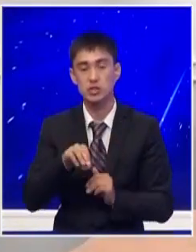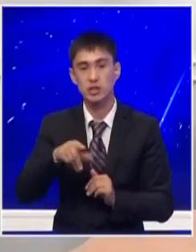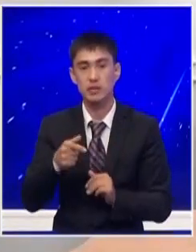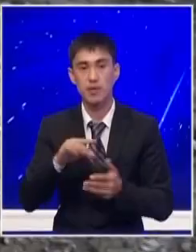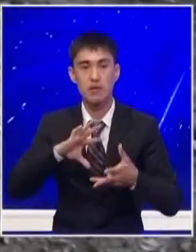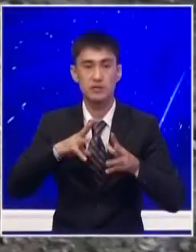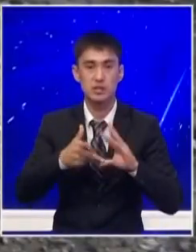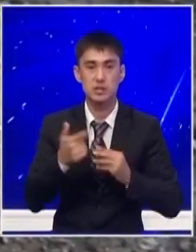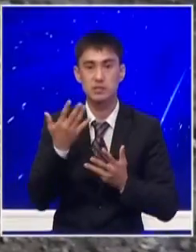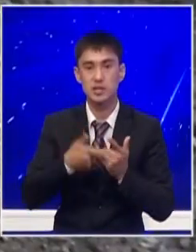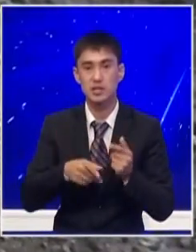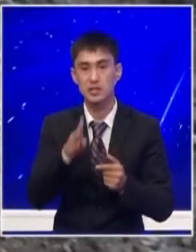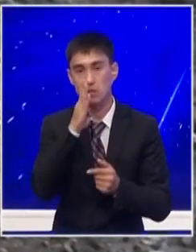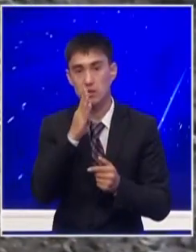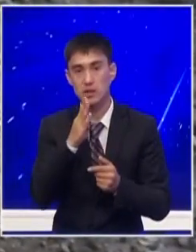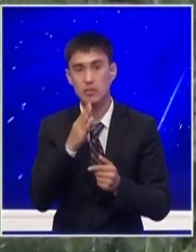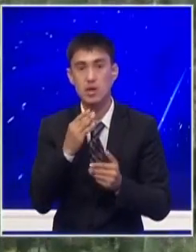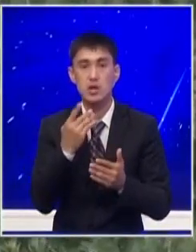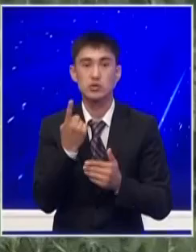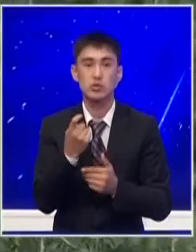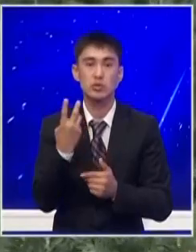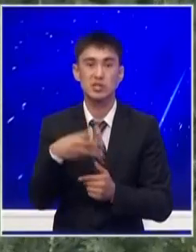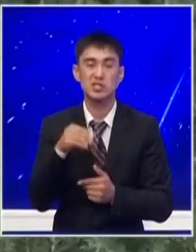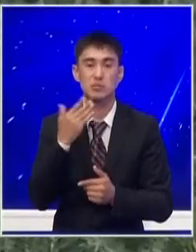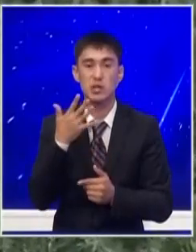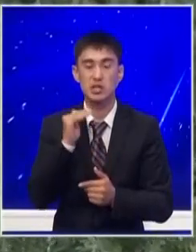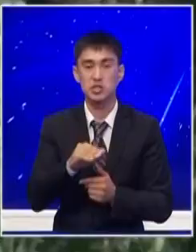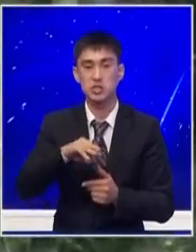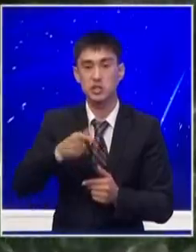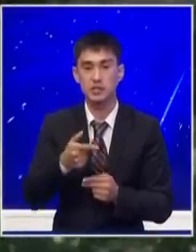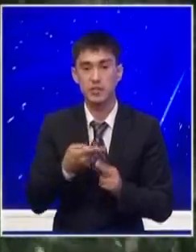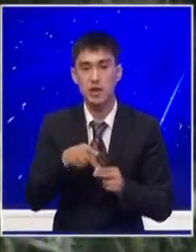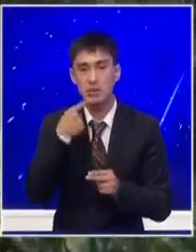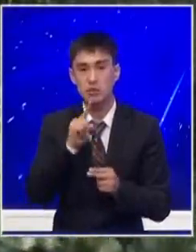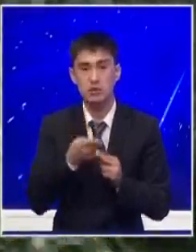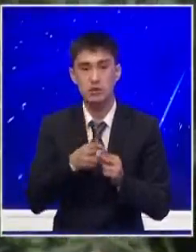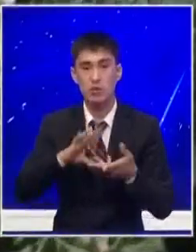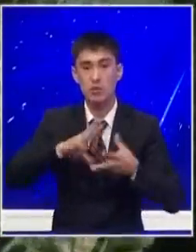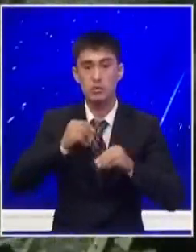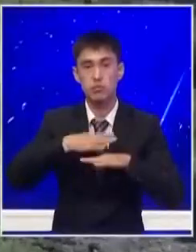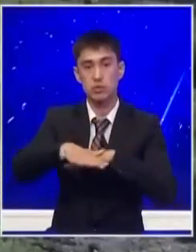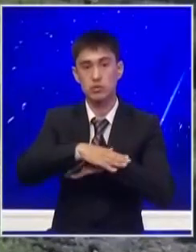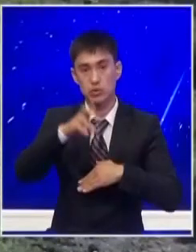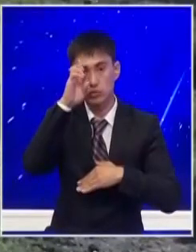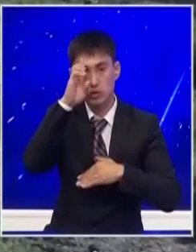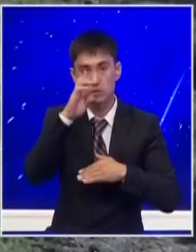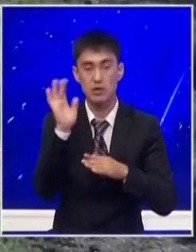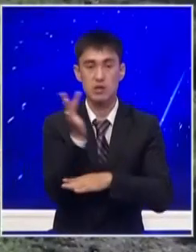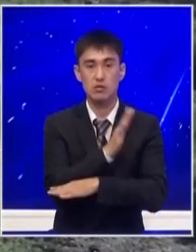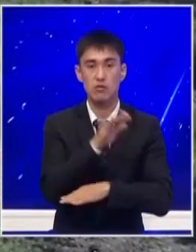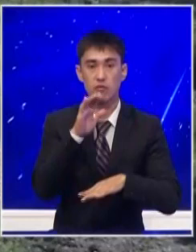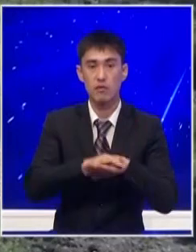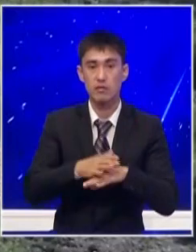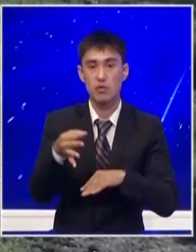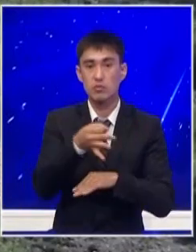А в целом средняя зарплата лесничих – около 135 тысяч. Стоит отметить, что общая площадь государственного лесного фонда